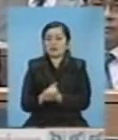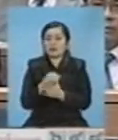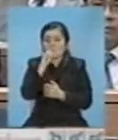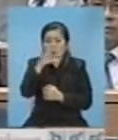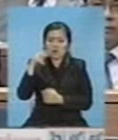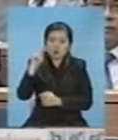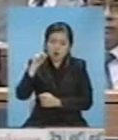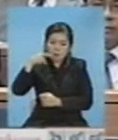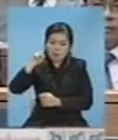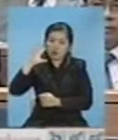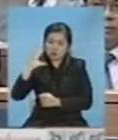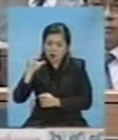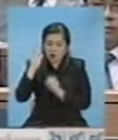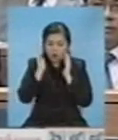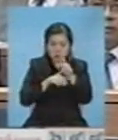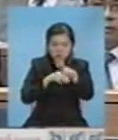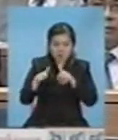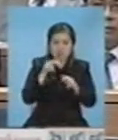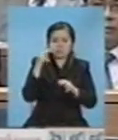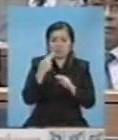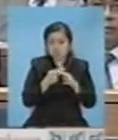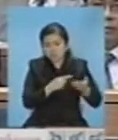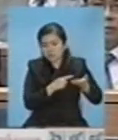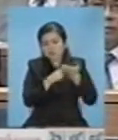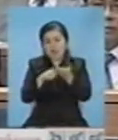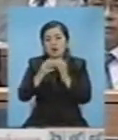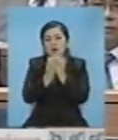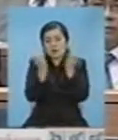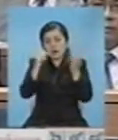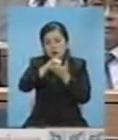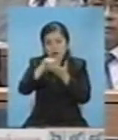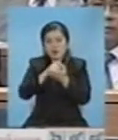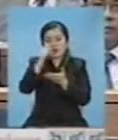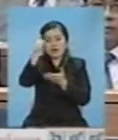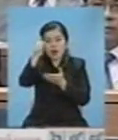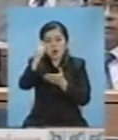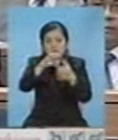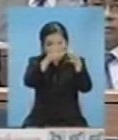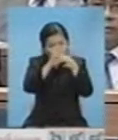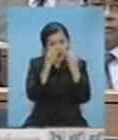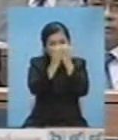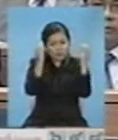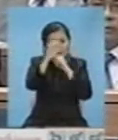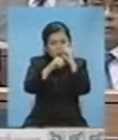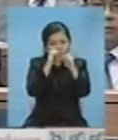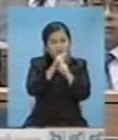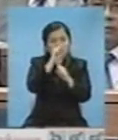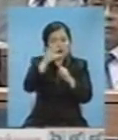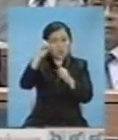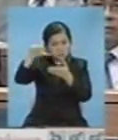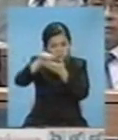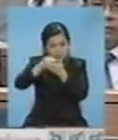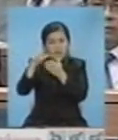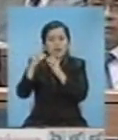ปช.ทำไมภาคประชาชนเสนอแก้รัฐธรรมนูญได้ถ้าไม่ใช่อานิสงส์ของรัฐธรรมนูญปี